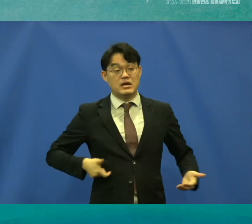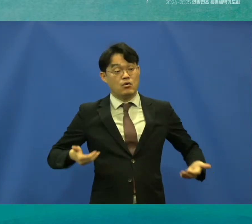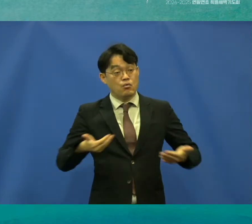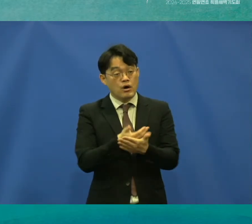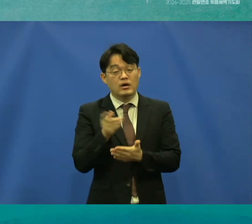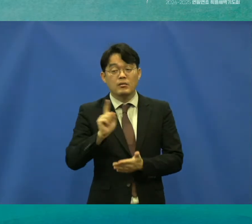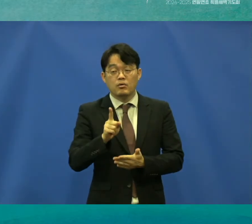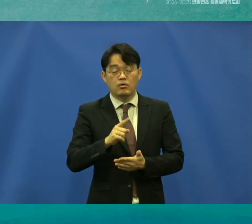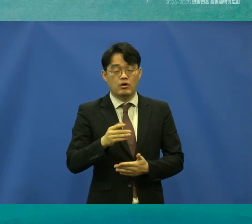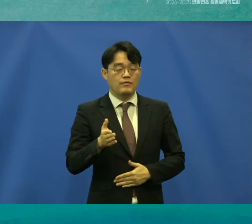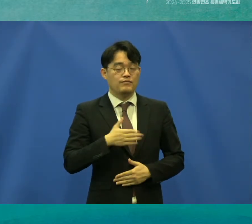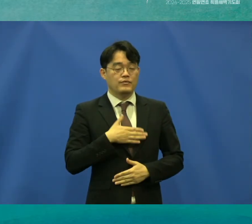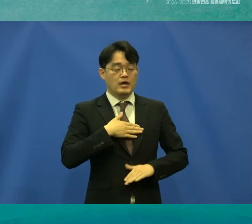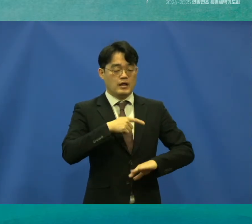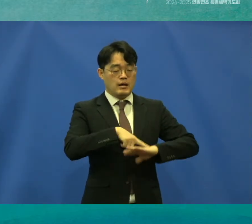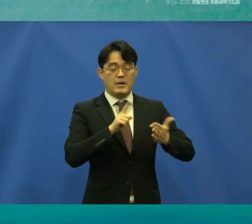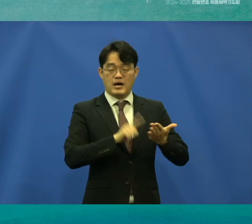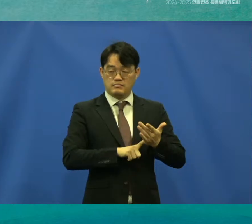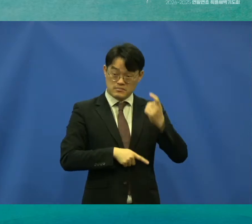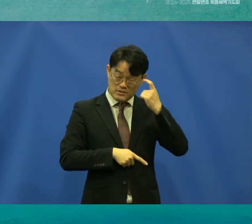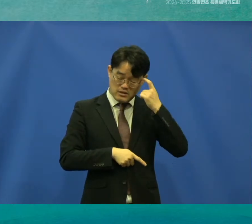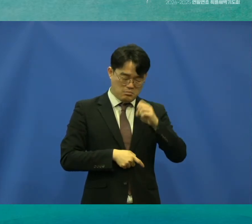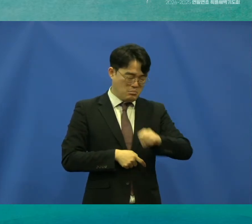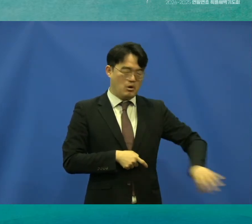이게 탕자의 귀향입니다.